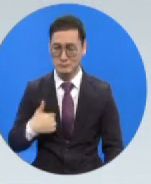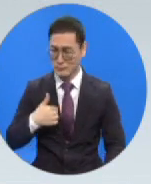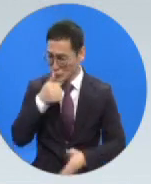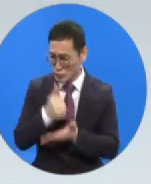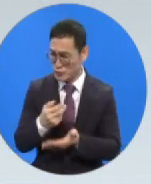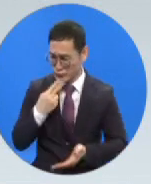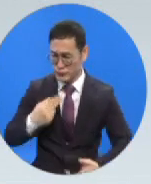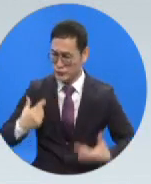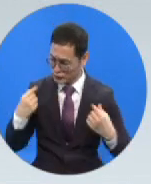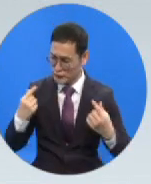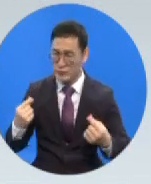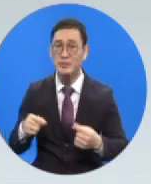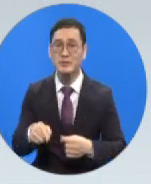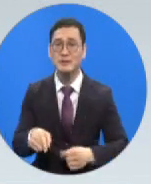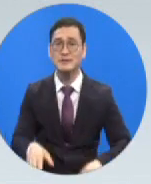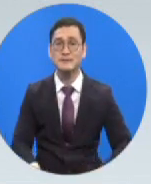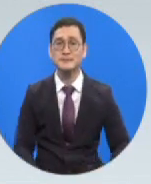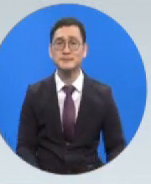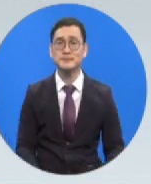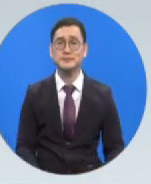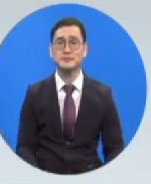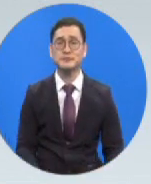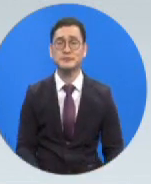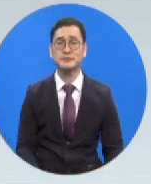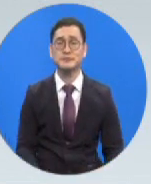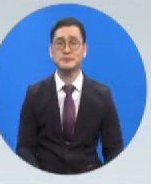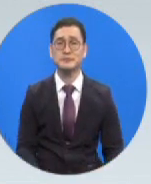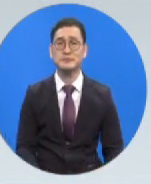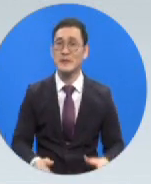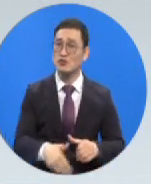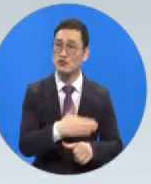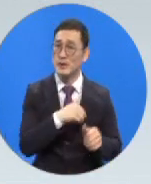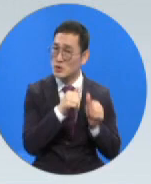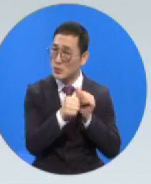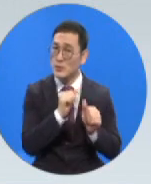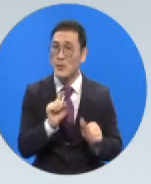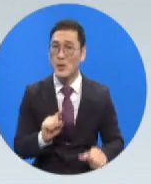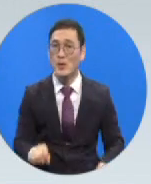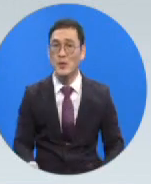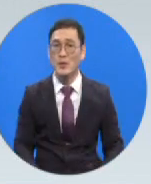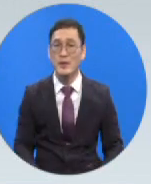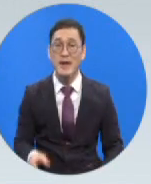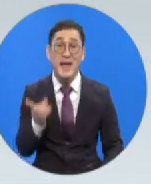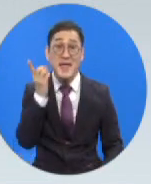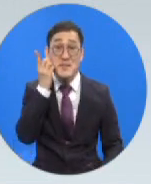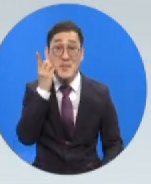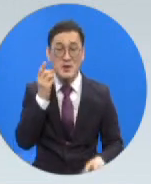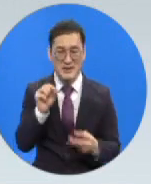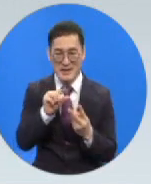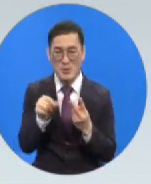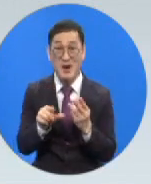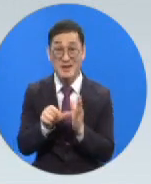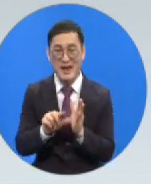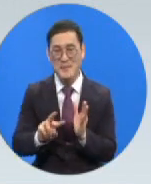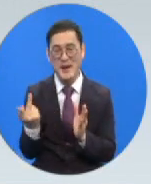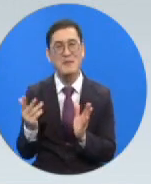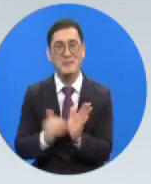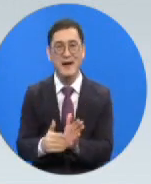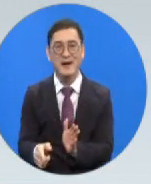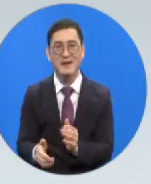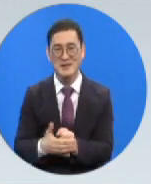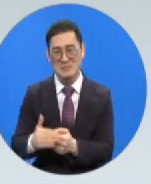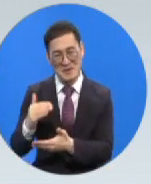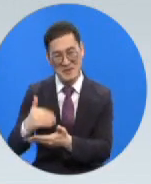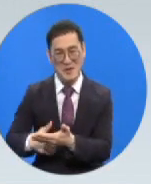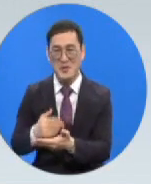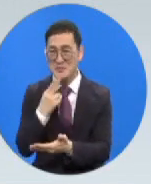다 조사를 해봐야 될 것 같고 근데 일각에서 또 이런 얘기도 있어요. 있어요. 휴대전화를 본인이 2월에 바꿨고 새로 사용한 휴대전화를 제출했기 때문에 별 내용이